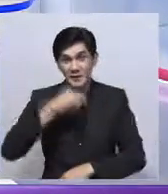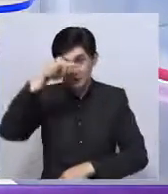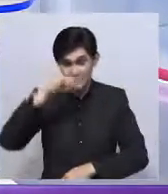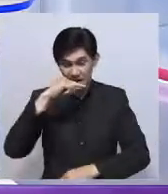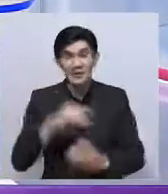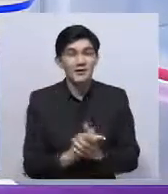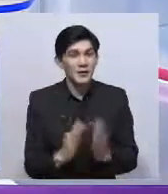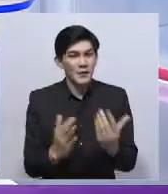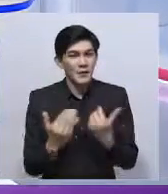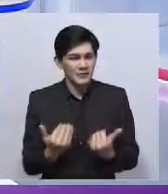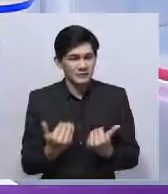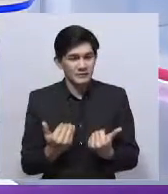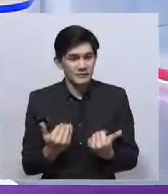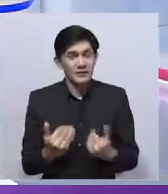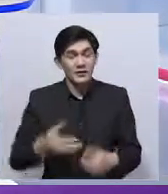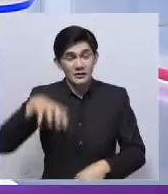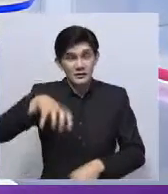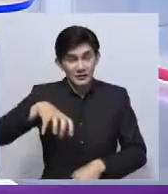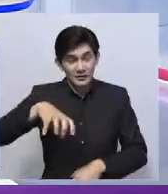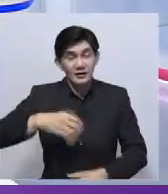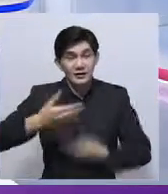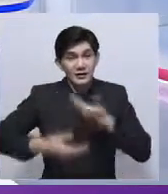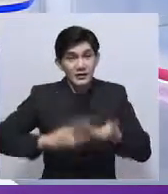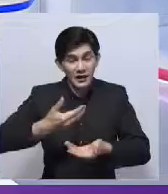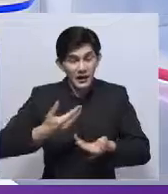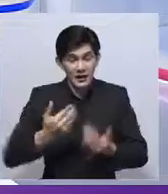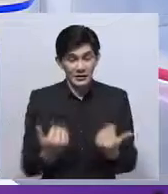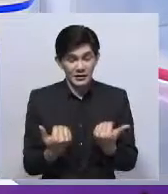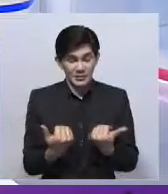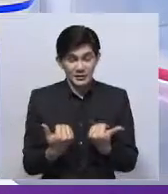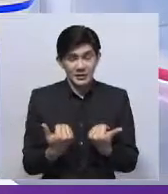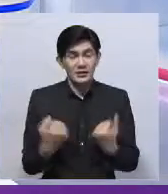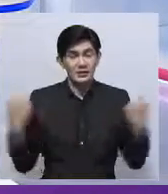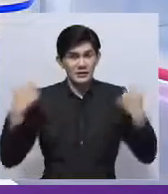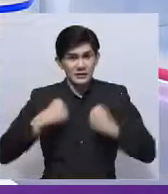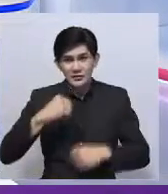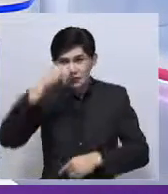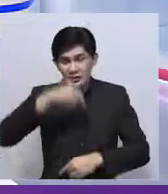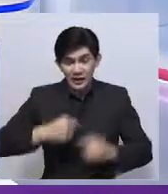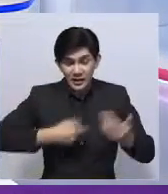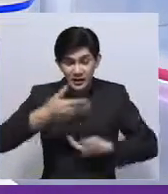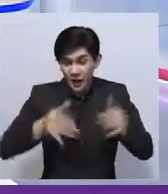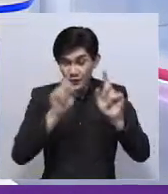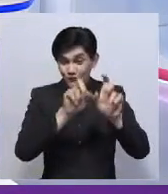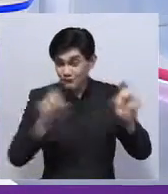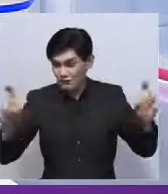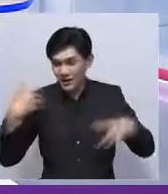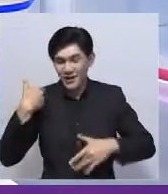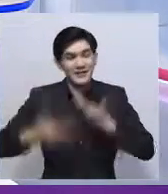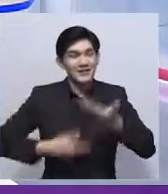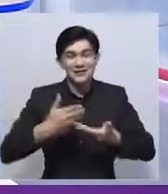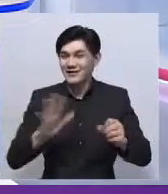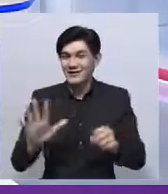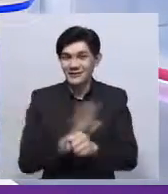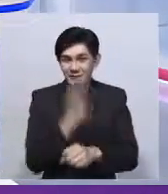ณรู้ไหมว่าตลาดใกล้ๆหน่วยงานราชการเนี่ยตอนนี้เนี่ยชุดไทยเต็มตลาดเลยค่ะเป็นการสนับส